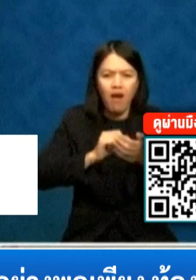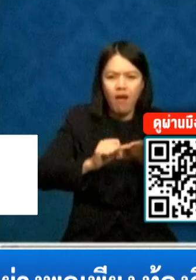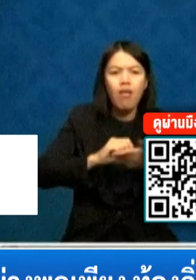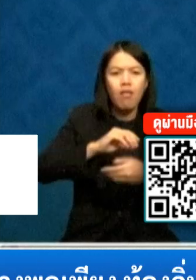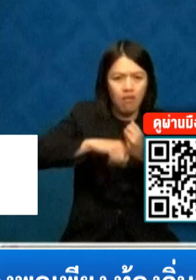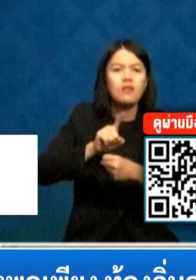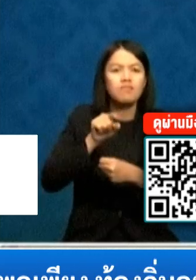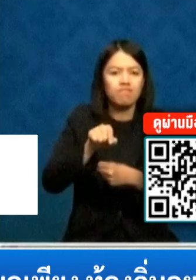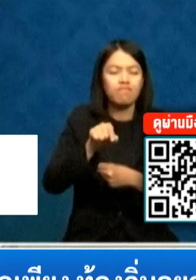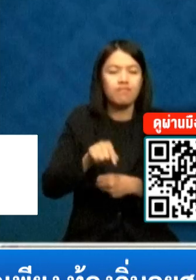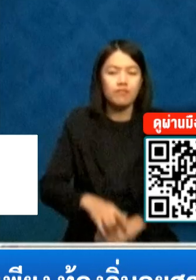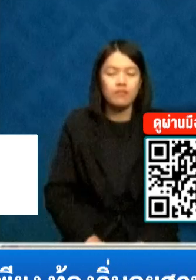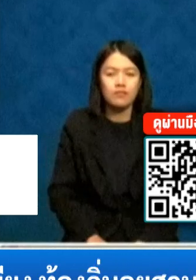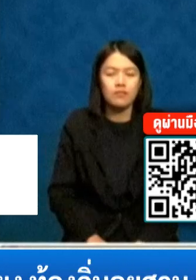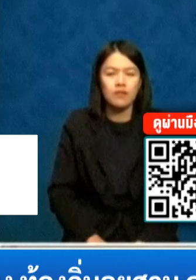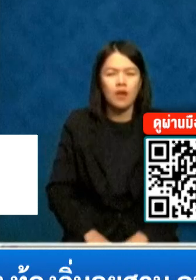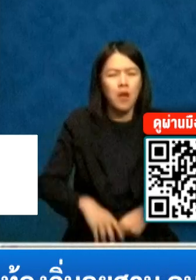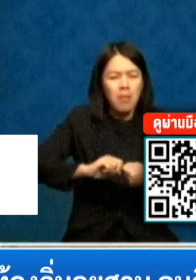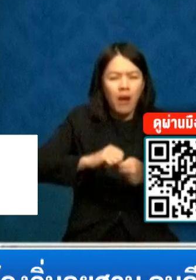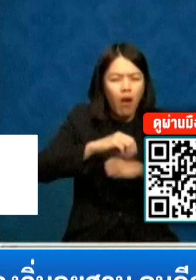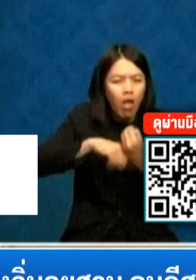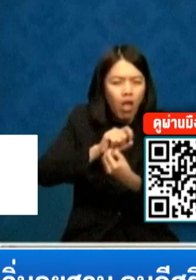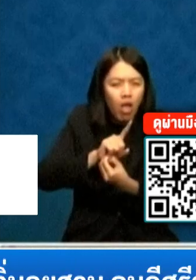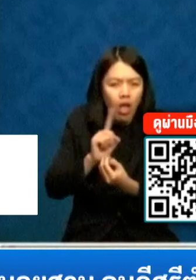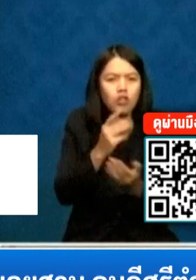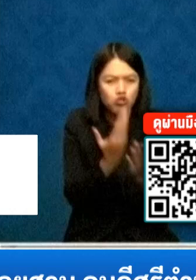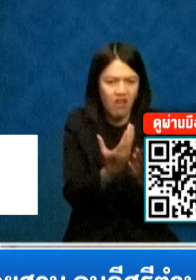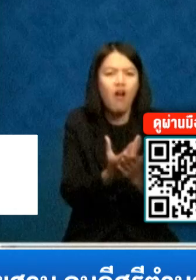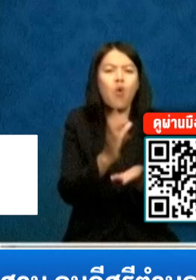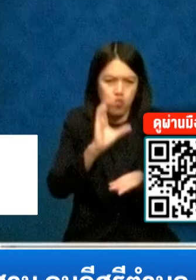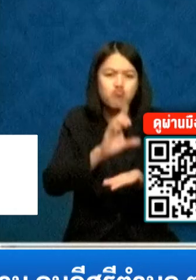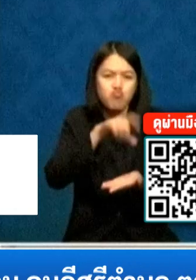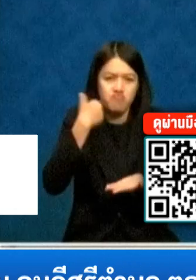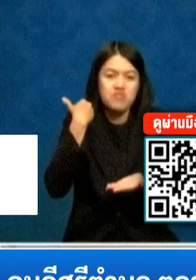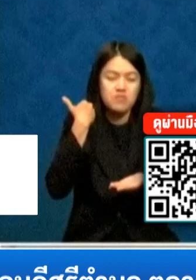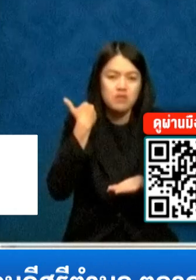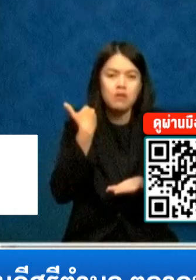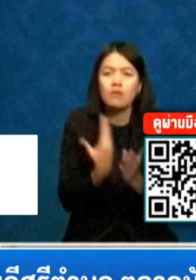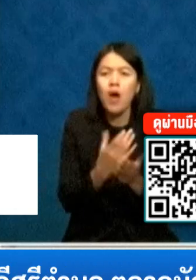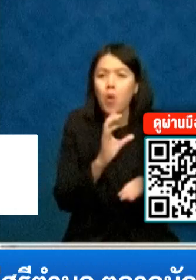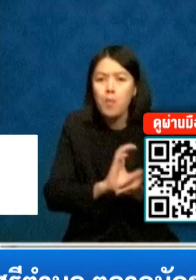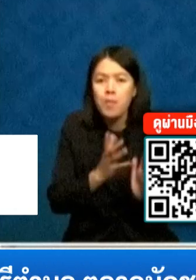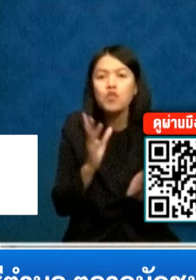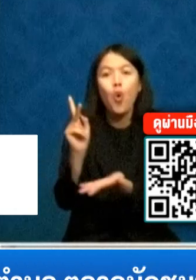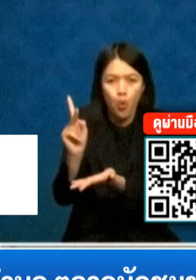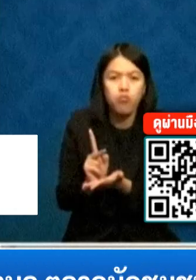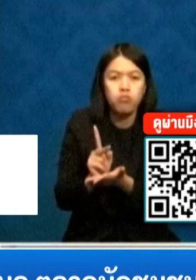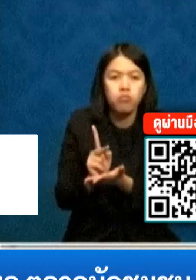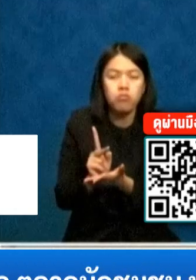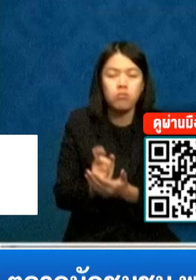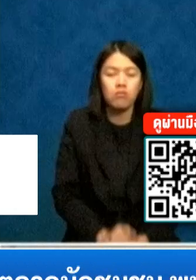จในเมื่อจะแก้ปัญหาเศรษฐกิจมันต้องมีงบประมาณถ้าไม่มีก็กู้